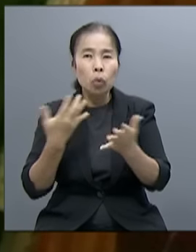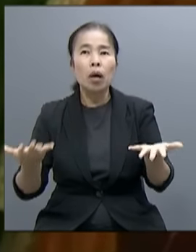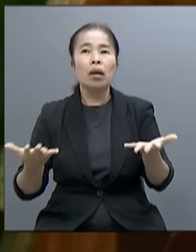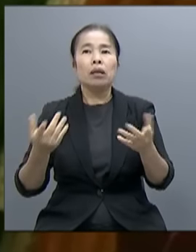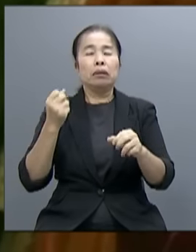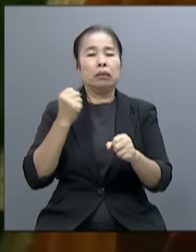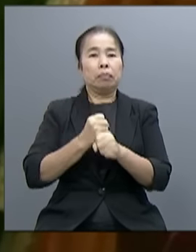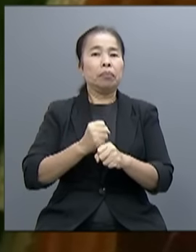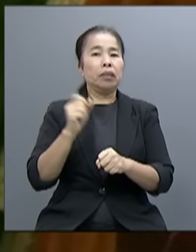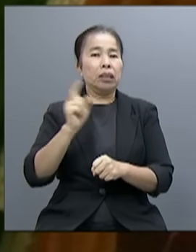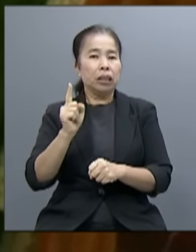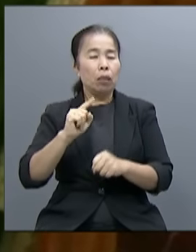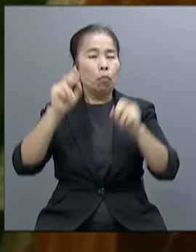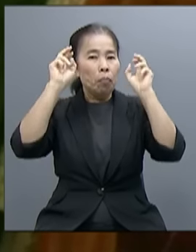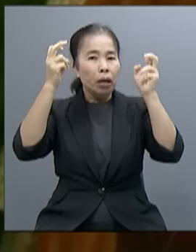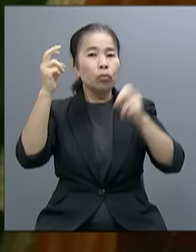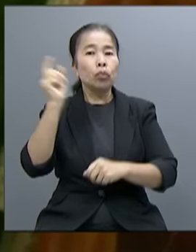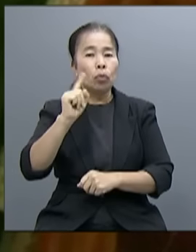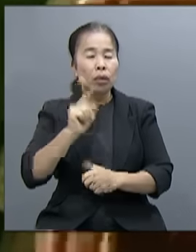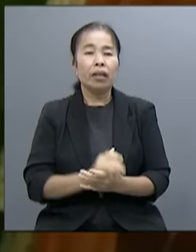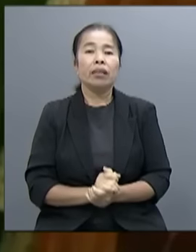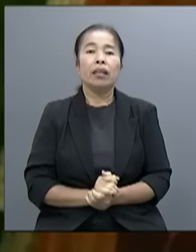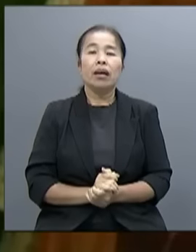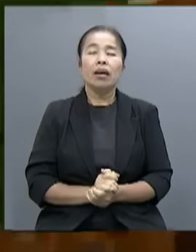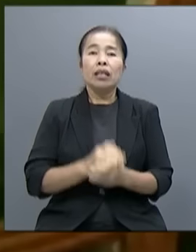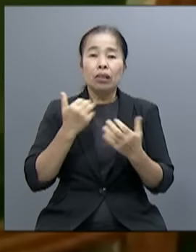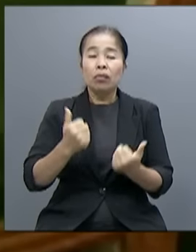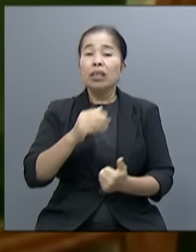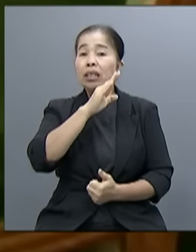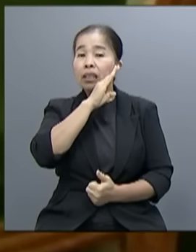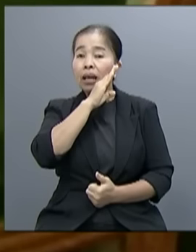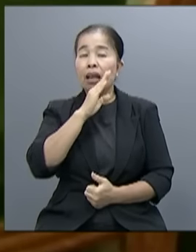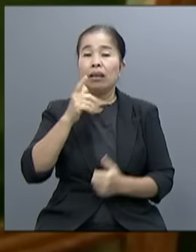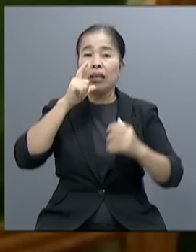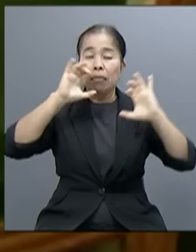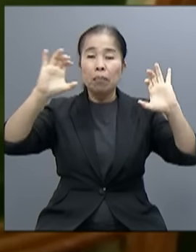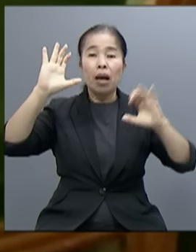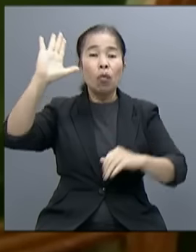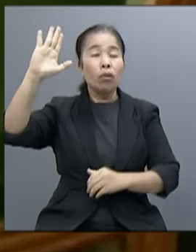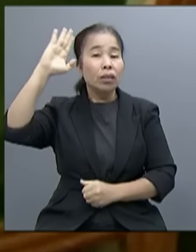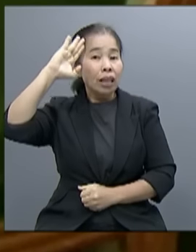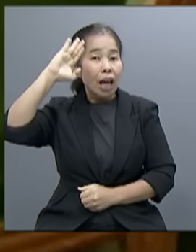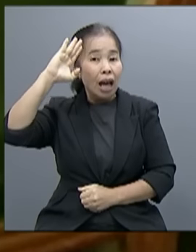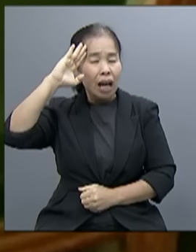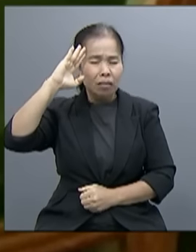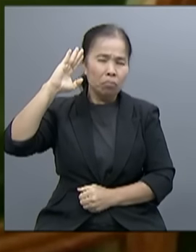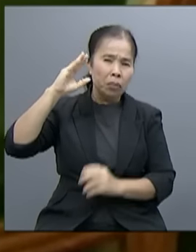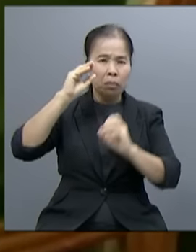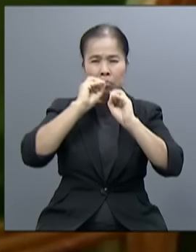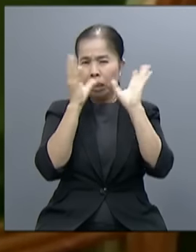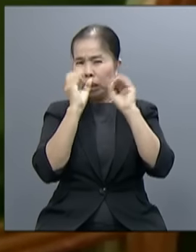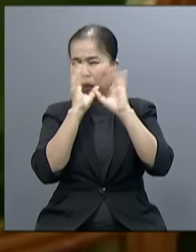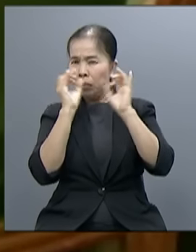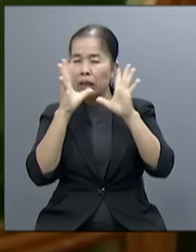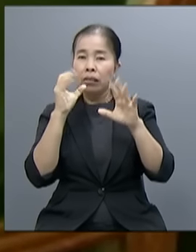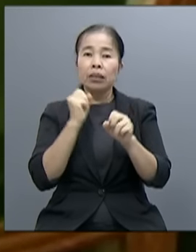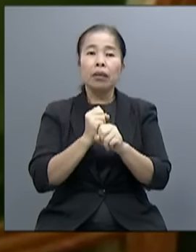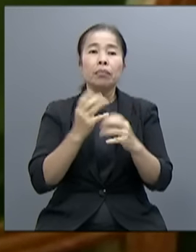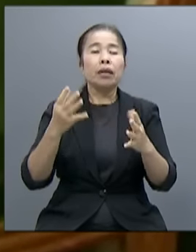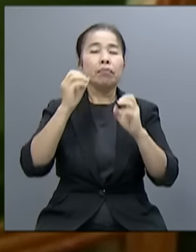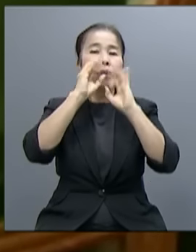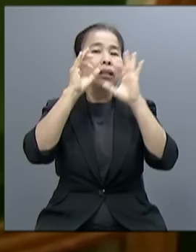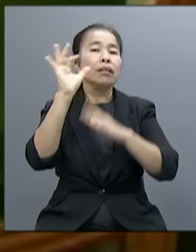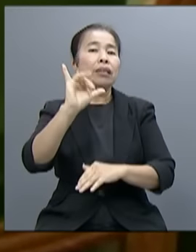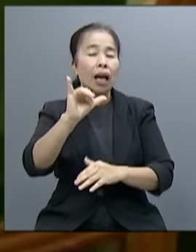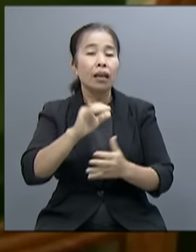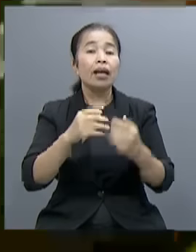facilitator เนี่ยอาจจะเป็นไปได้มากกว่าแล้วตอนนี้ท่าทีของรัฐบาลทหารยังไม่แสดงออกชัดเจนว่าเป็นอย่างไรเพียงแ